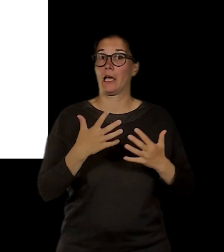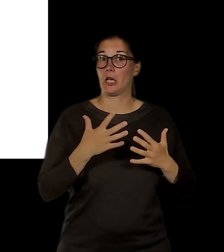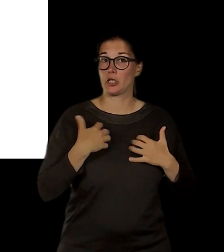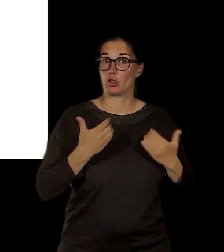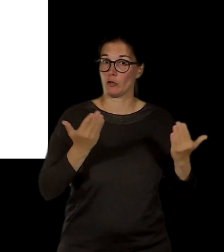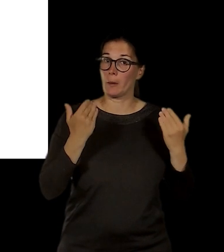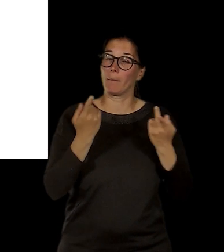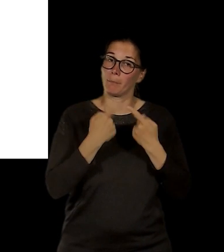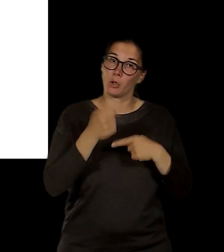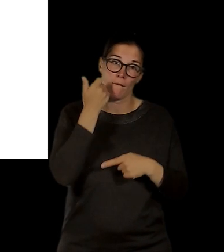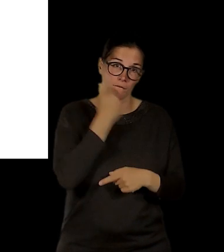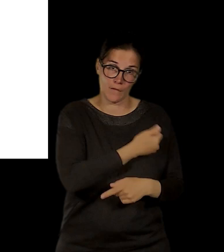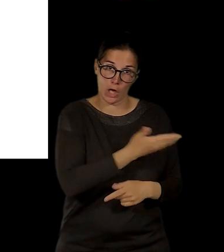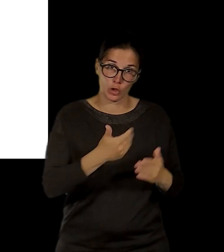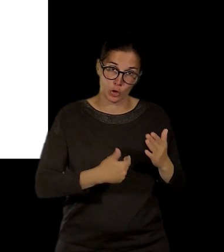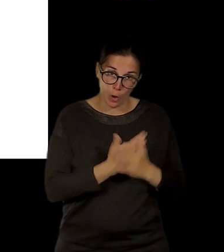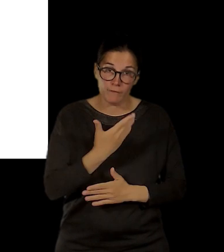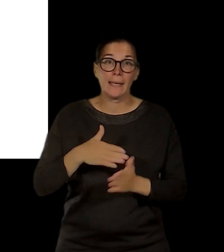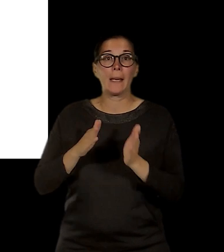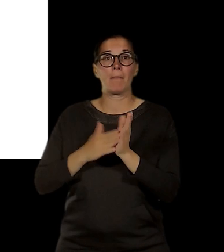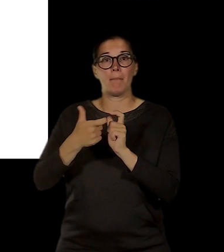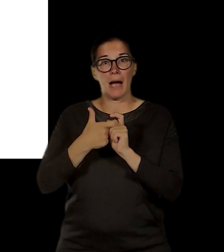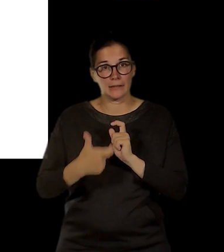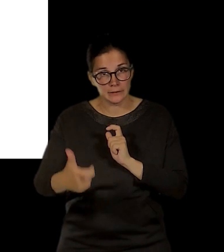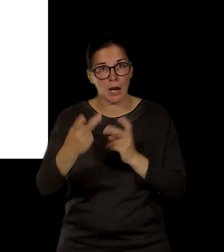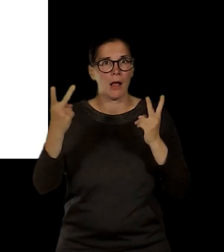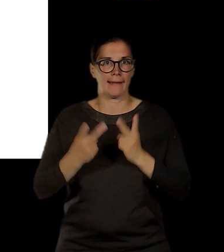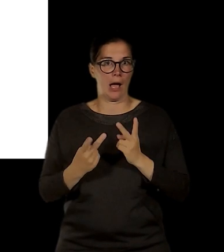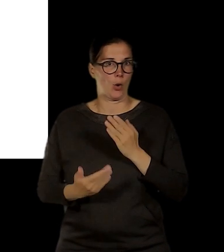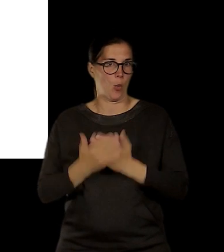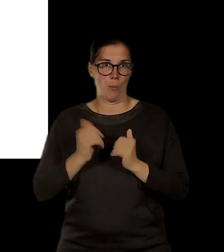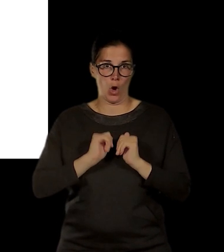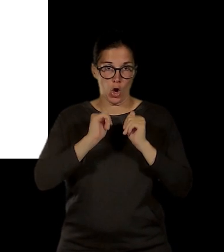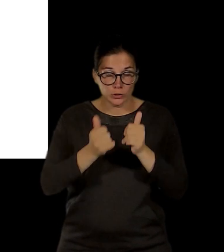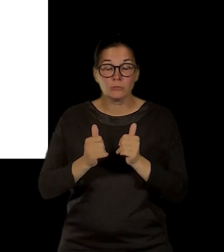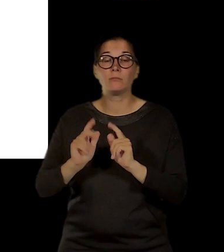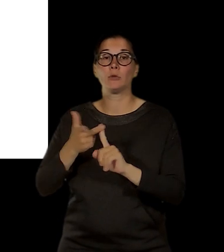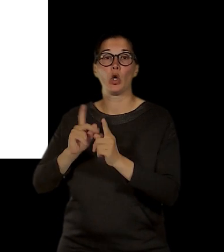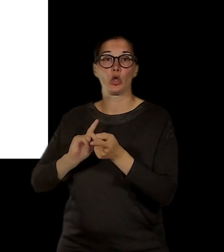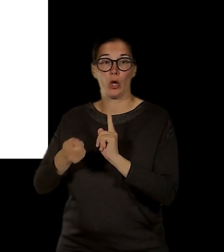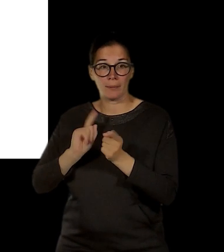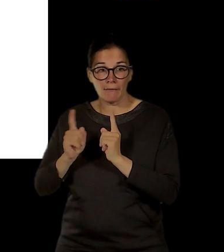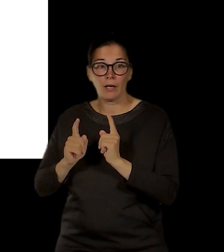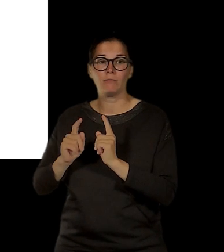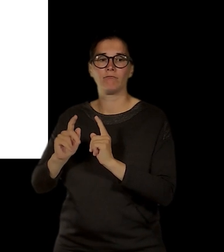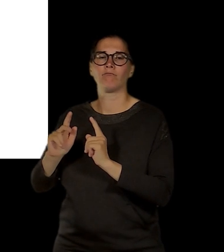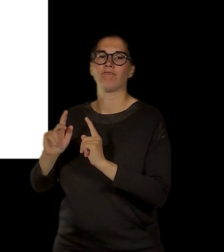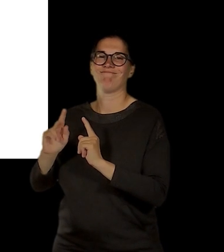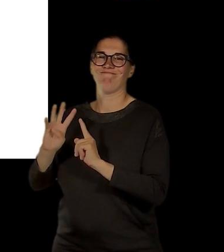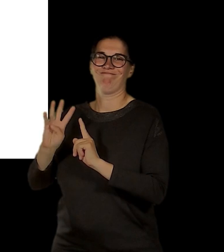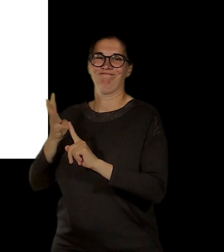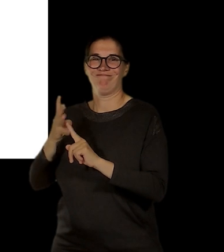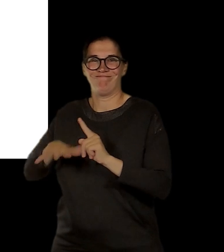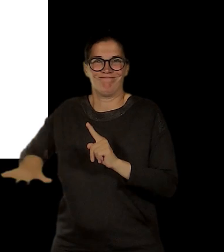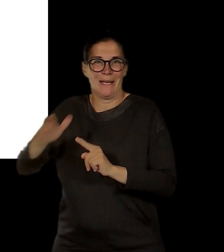veřejný prostor, magistrála jako nový viadukt, doprava, tomografie, protože magistrála je nejlépe